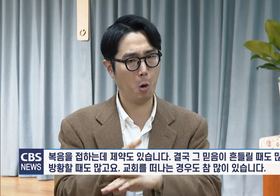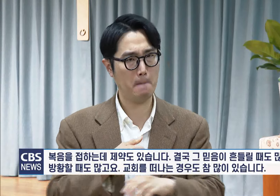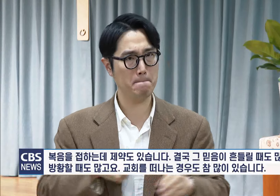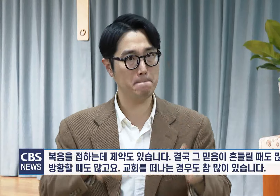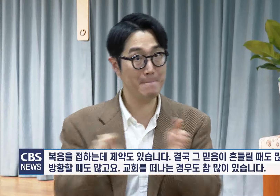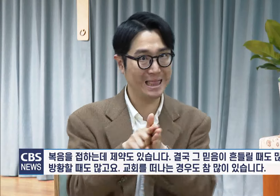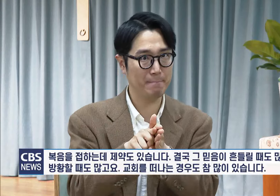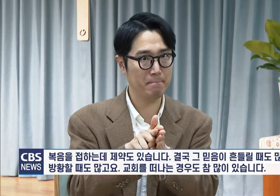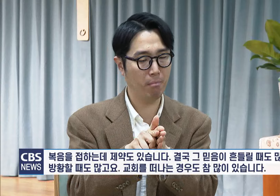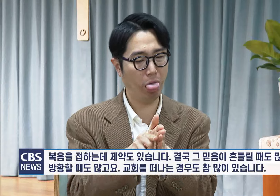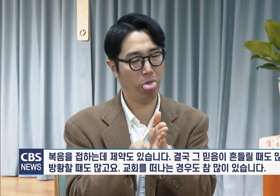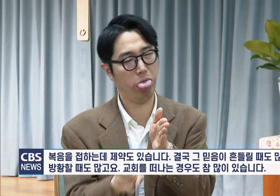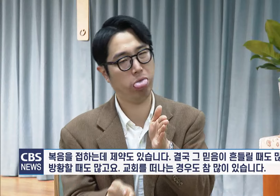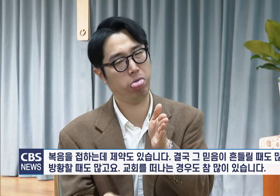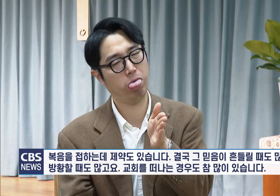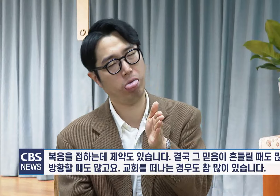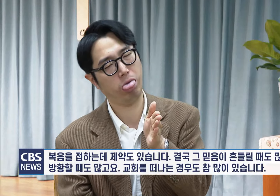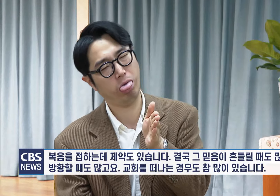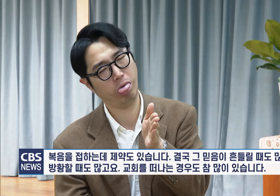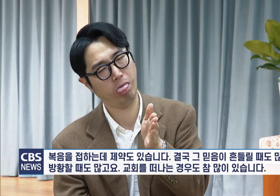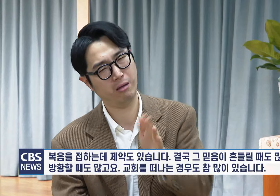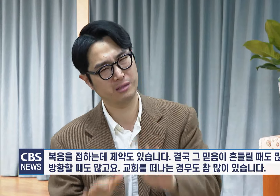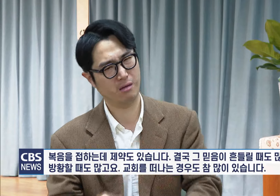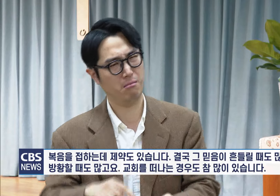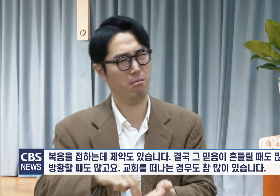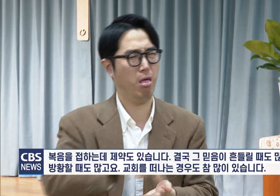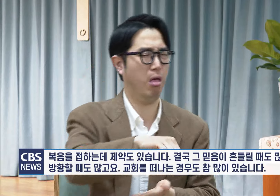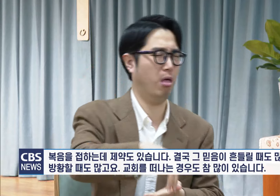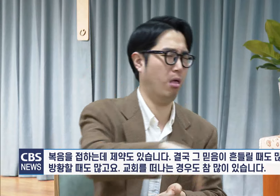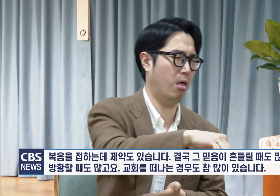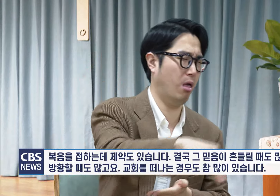결국 그 믿음이 흔들릴 때도 많아요. 방황할 때도 많고요.